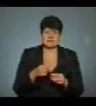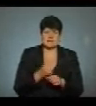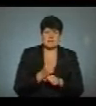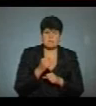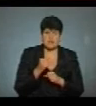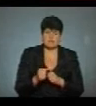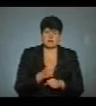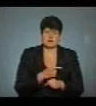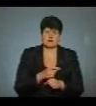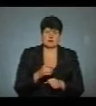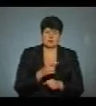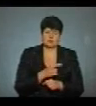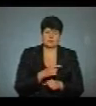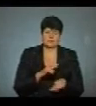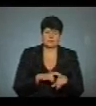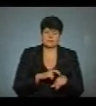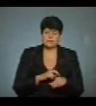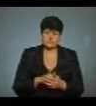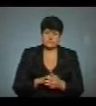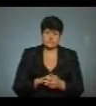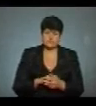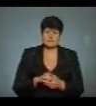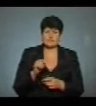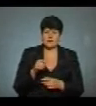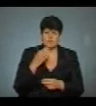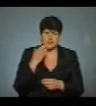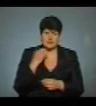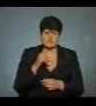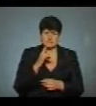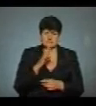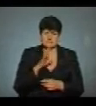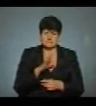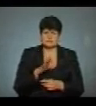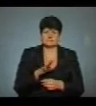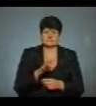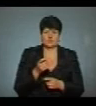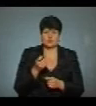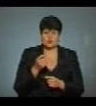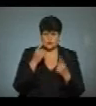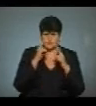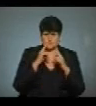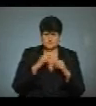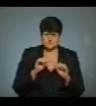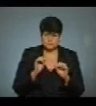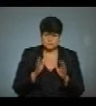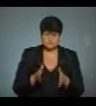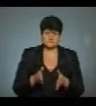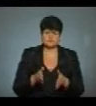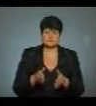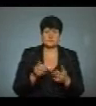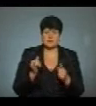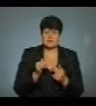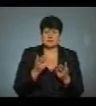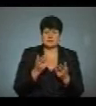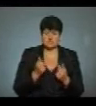до офтальмолога. Симптоми там легесенький дискомфорт, чуть-чуть сльозотеча в пацієнта і